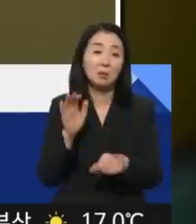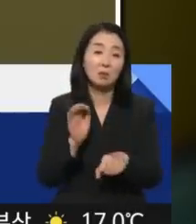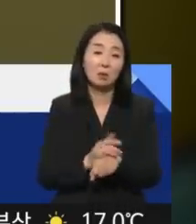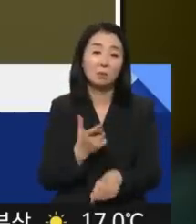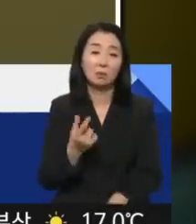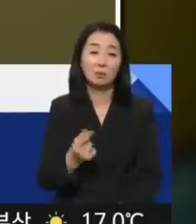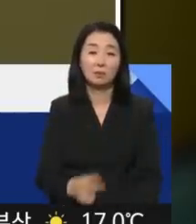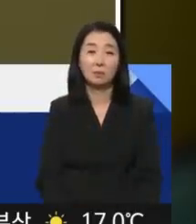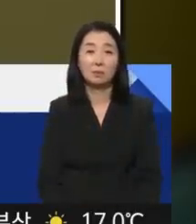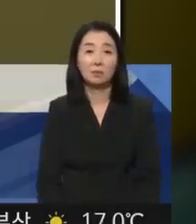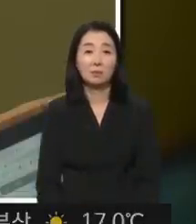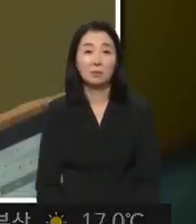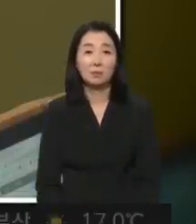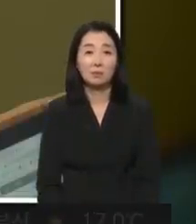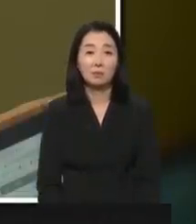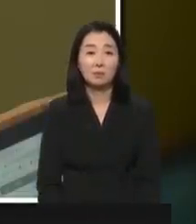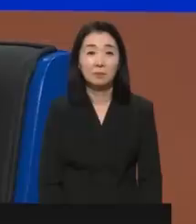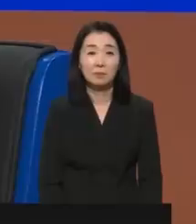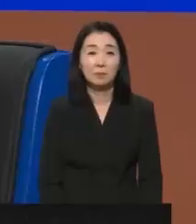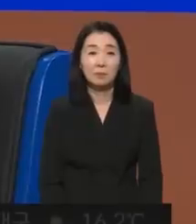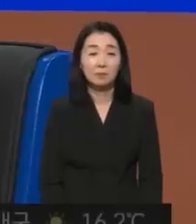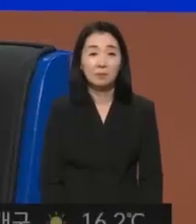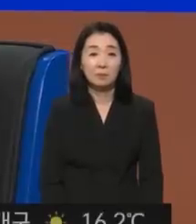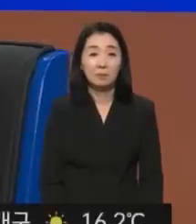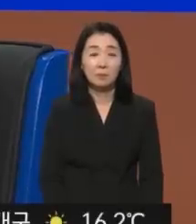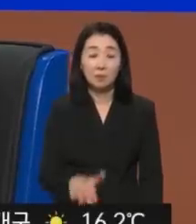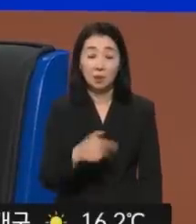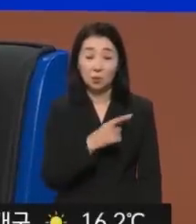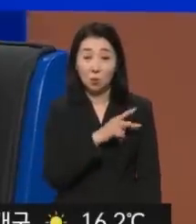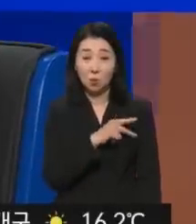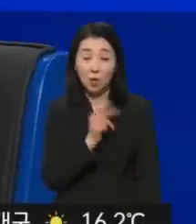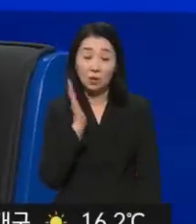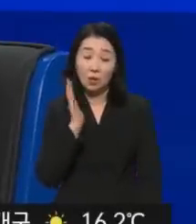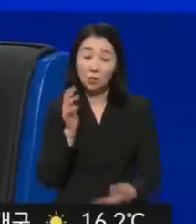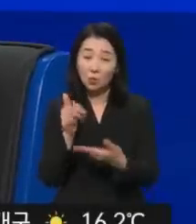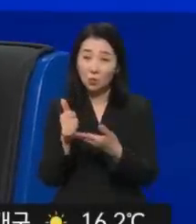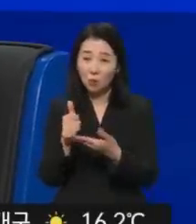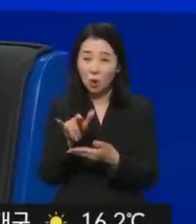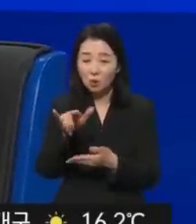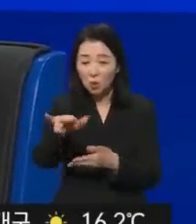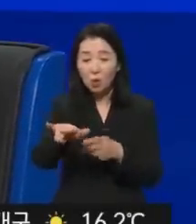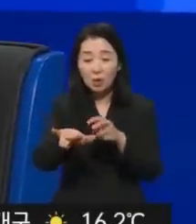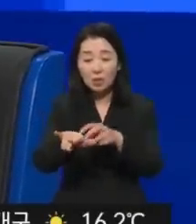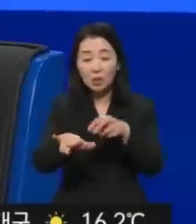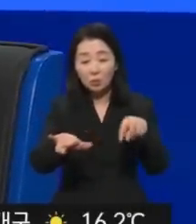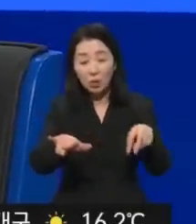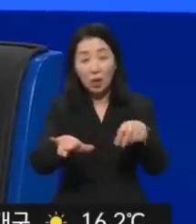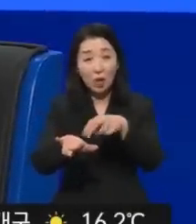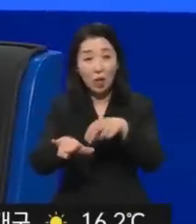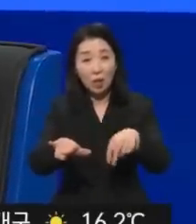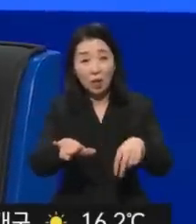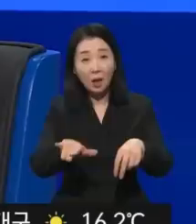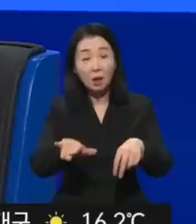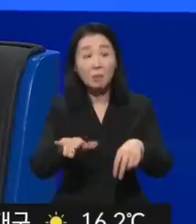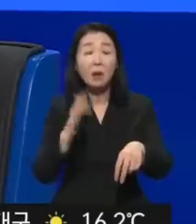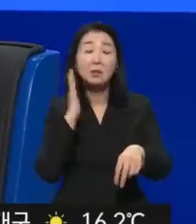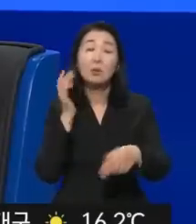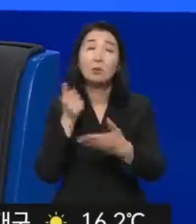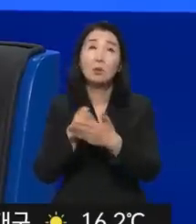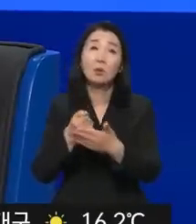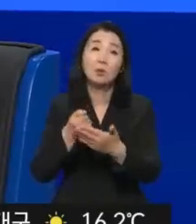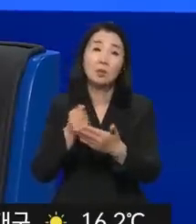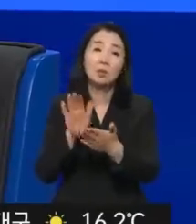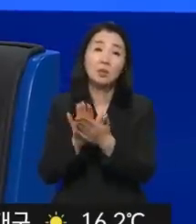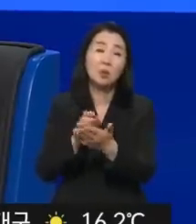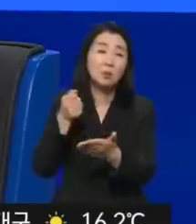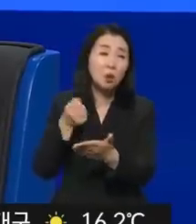잘못한 거죠 참모들이 조의원은 대통령 전용기에 기자가 누가 타고 안 타고를 대통령이 직접